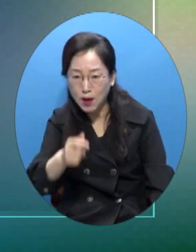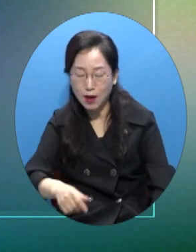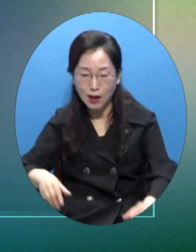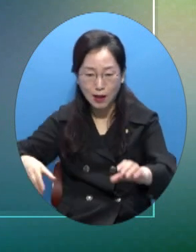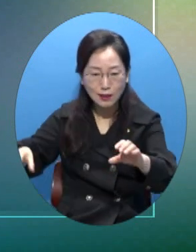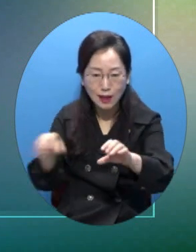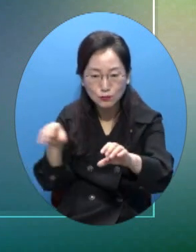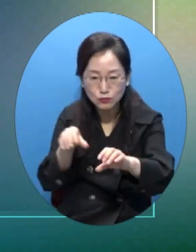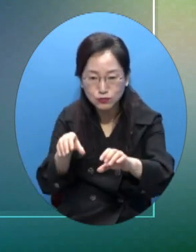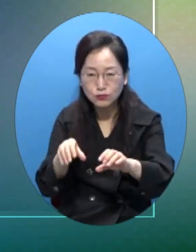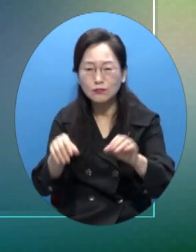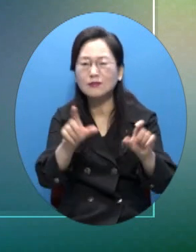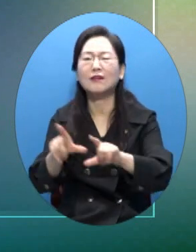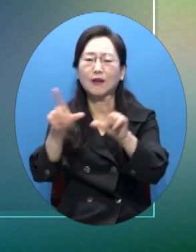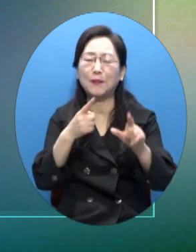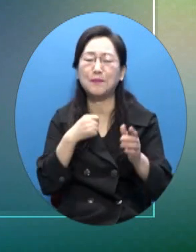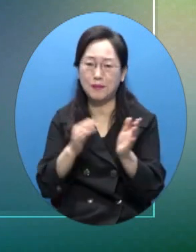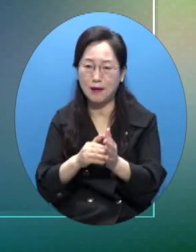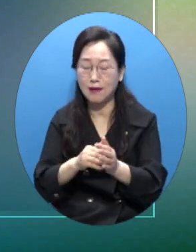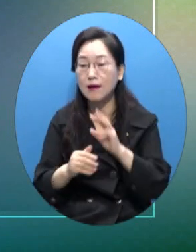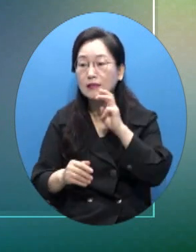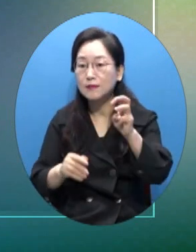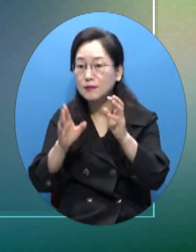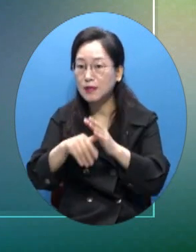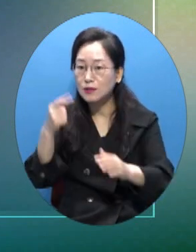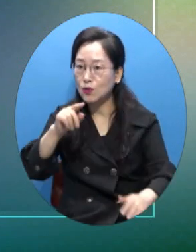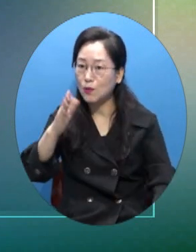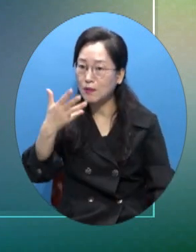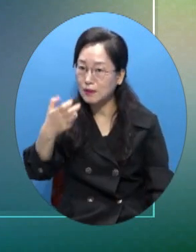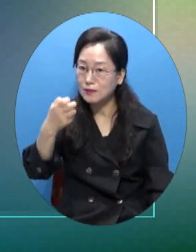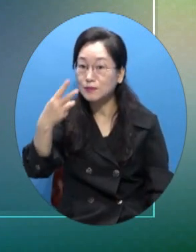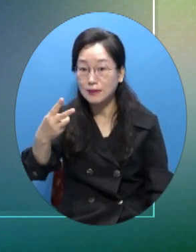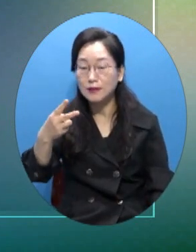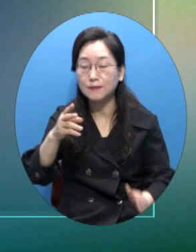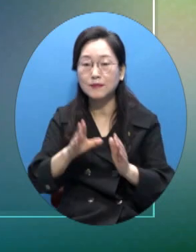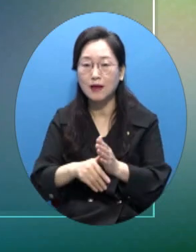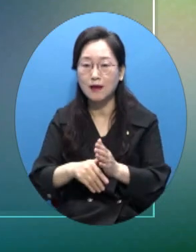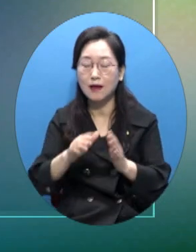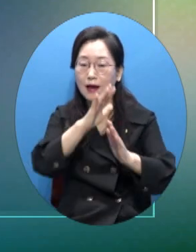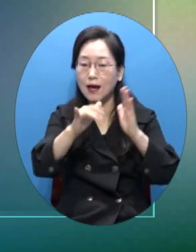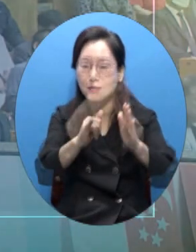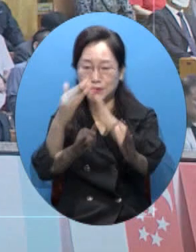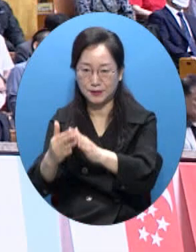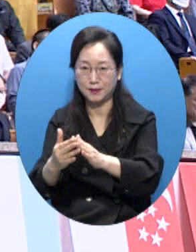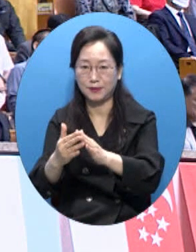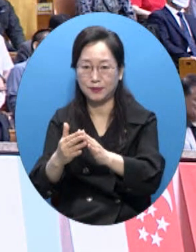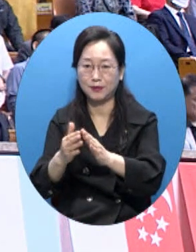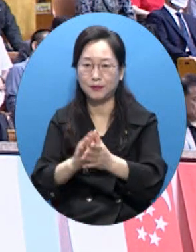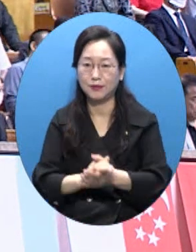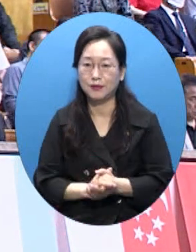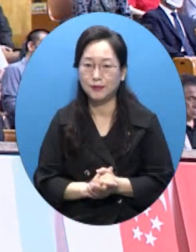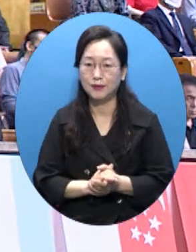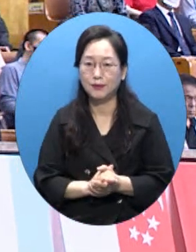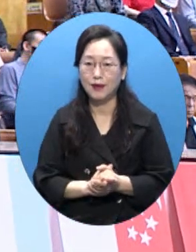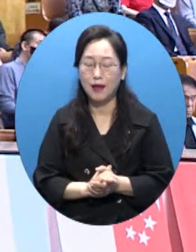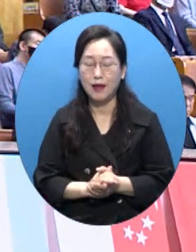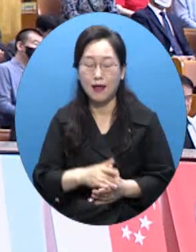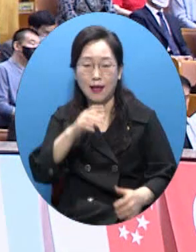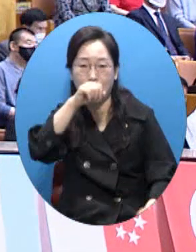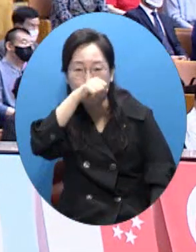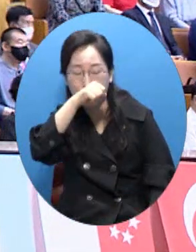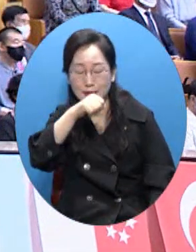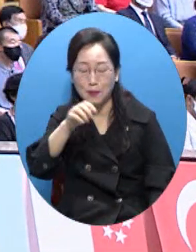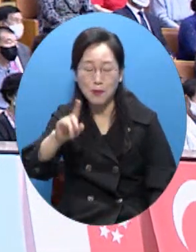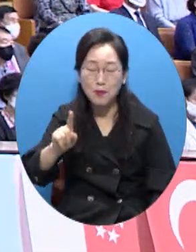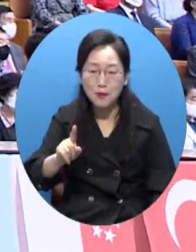살았습니다. 30살이 되었을 때 1982년 가족들과 함께 미국으로 이민을 가게 됐습니다. 아메리칸 드림을